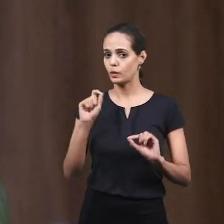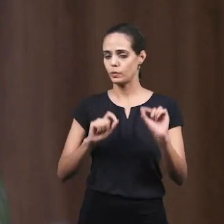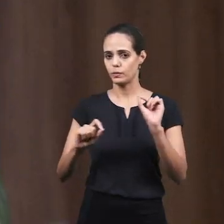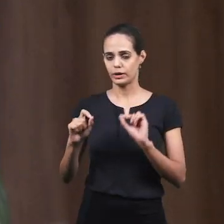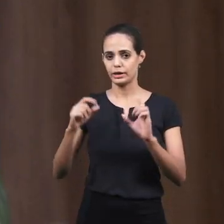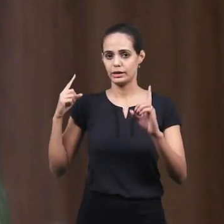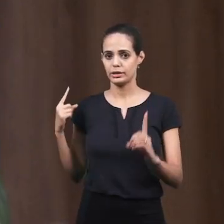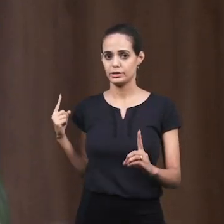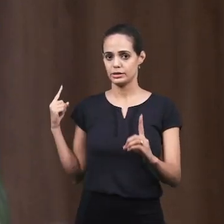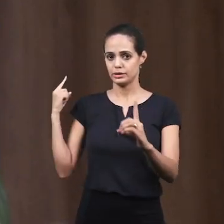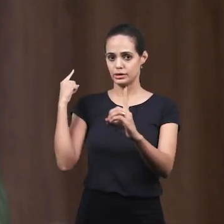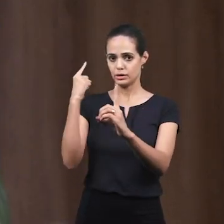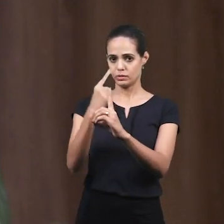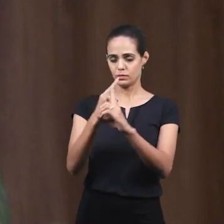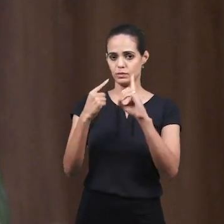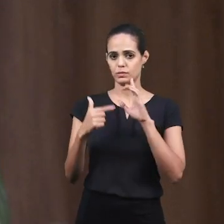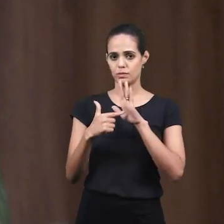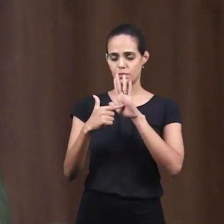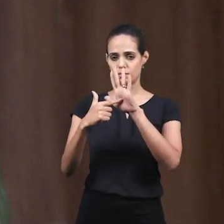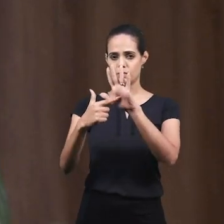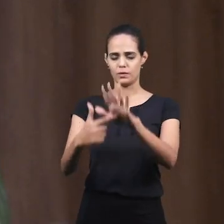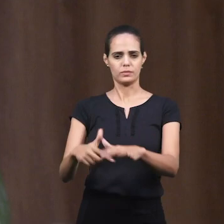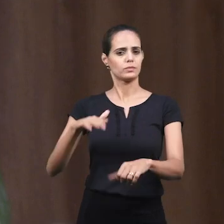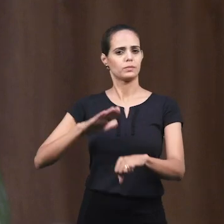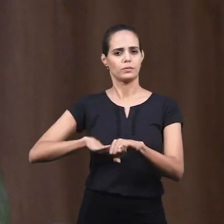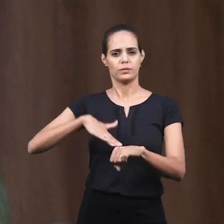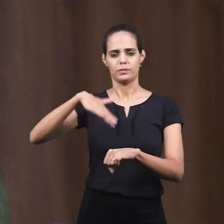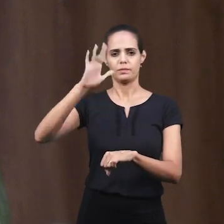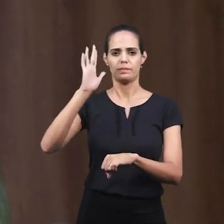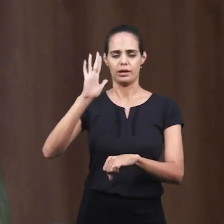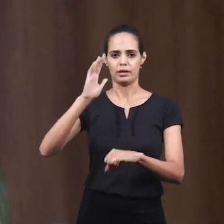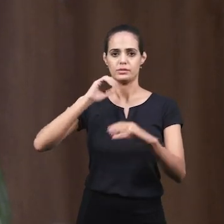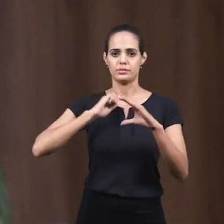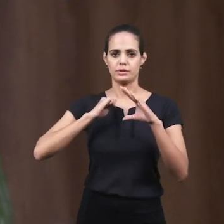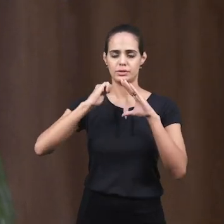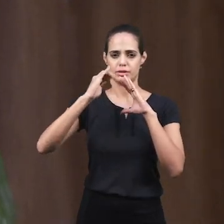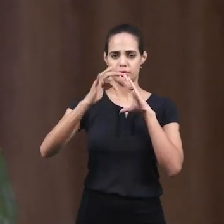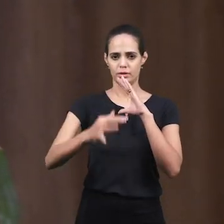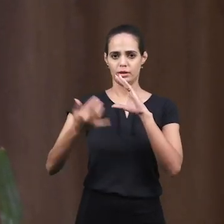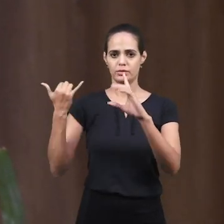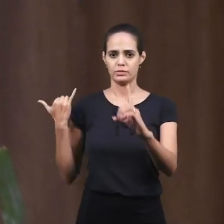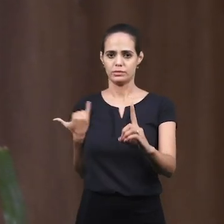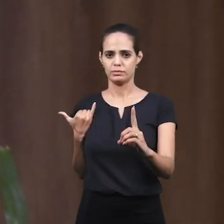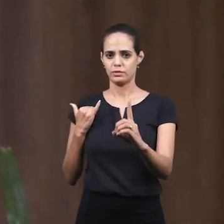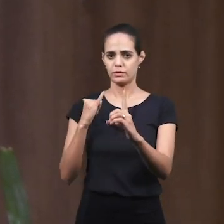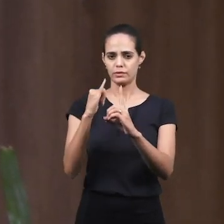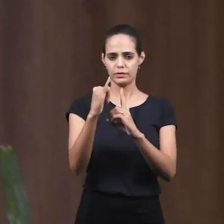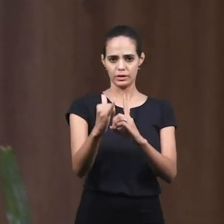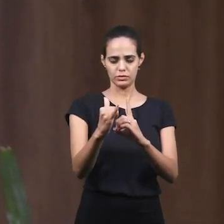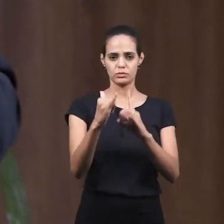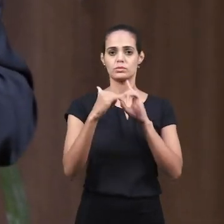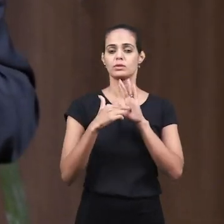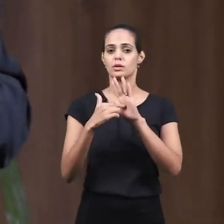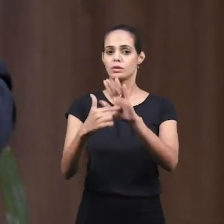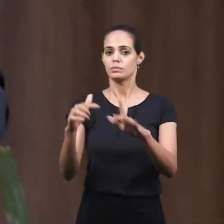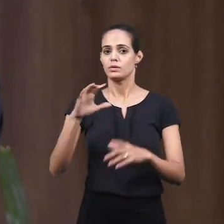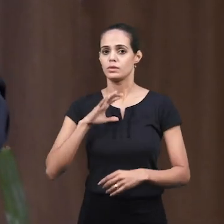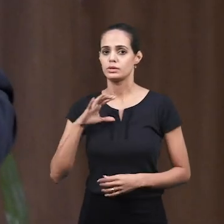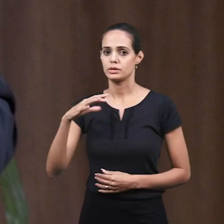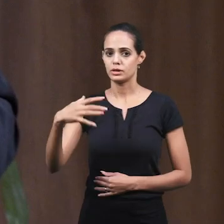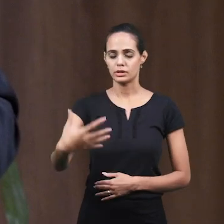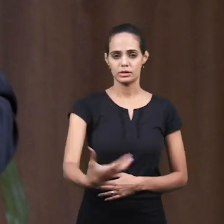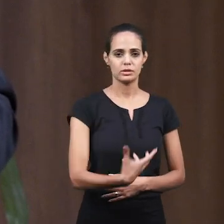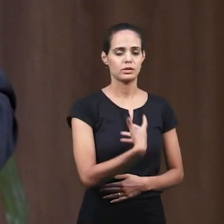rencontres présentes montrent beaucoup plus les aspects prophétiques qui concernent le salut de l'homme